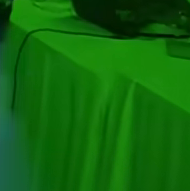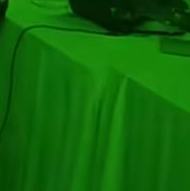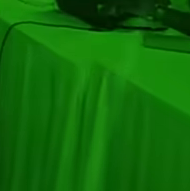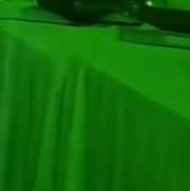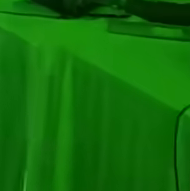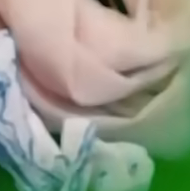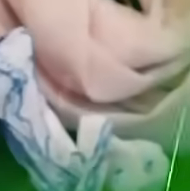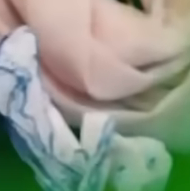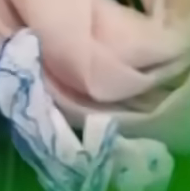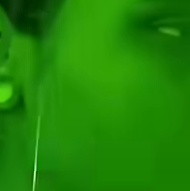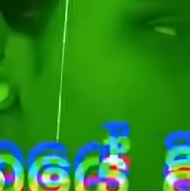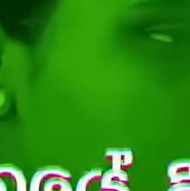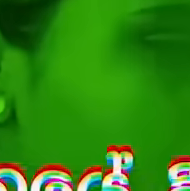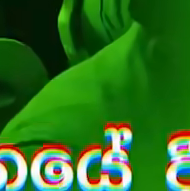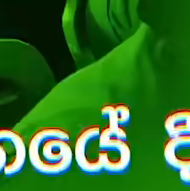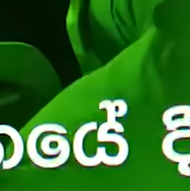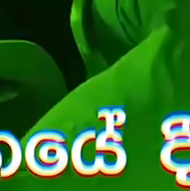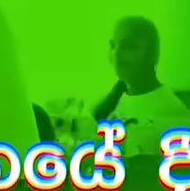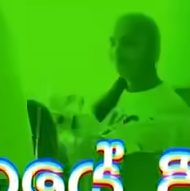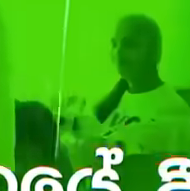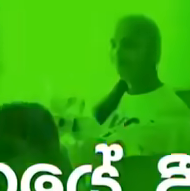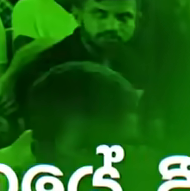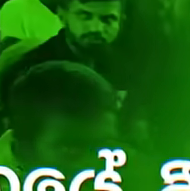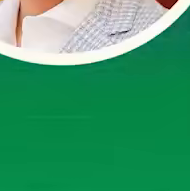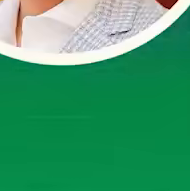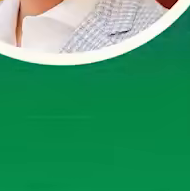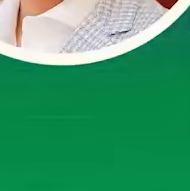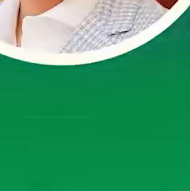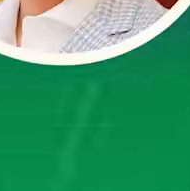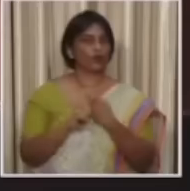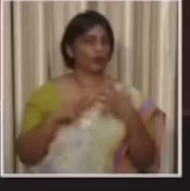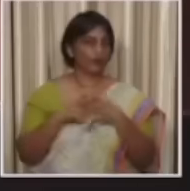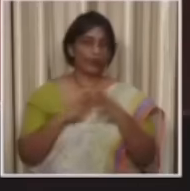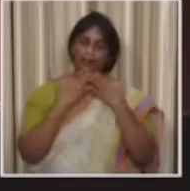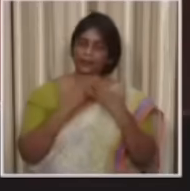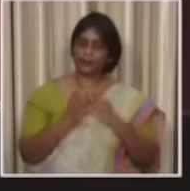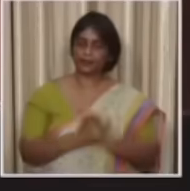jayagamu sri lanka july 2013 kilinocchiya madhya mahavidyalaya kridangane edi